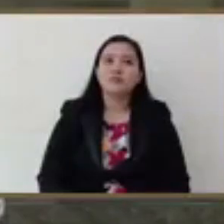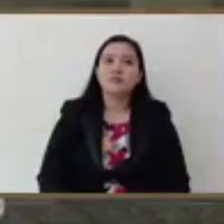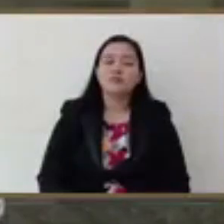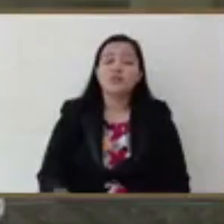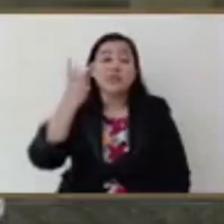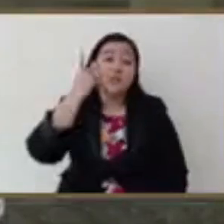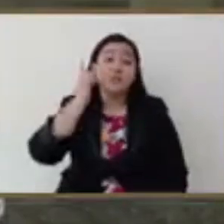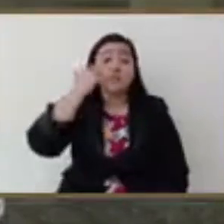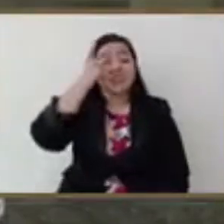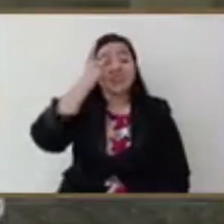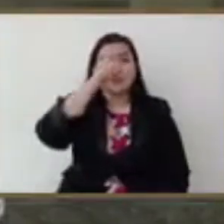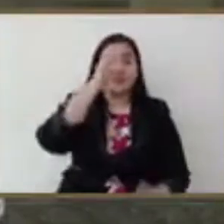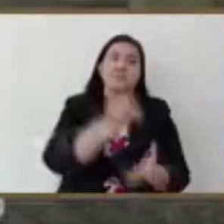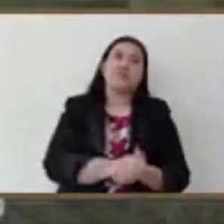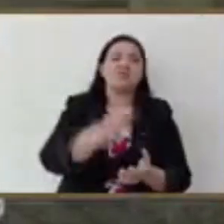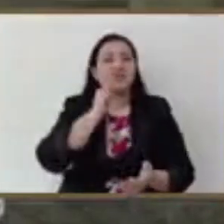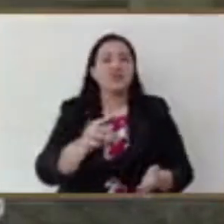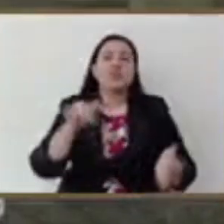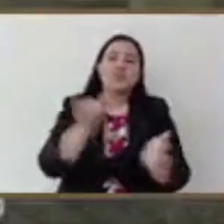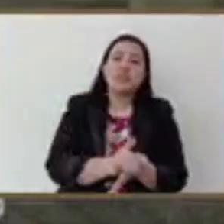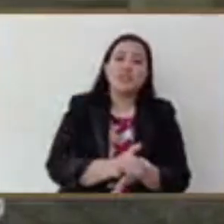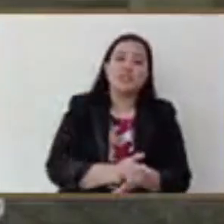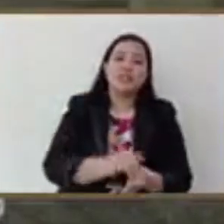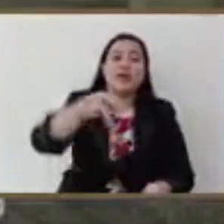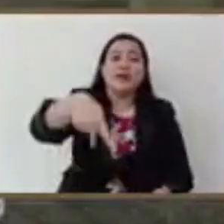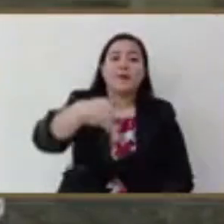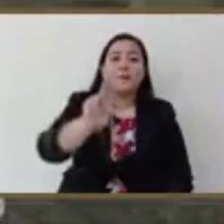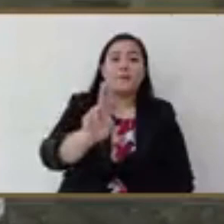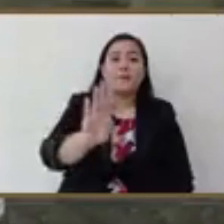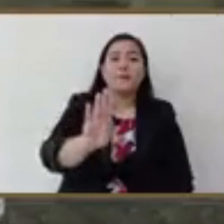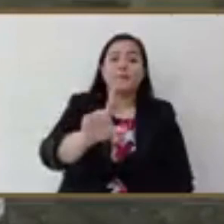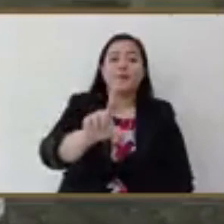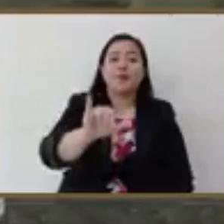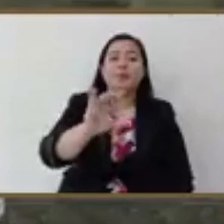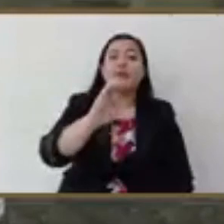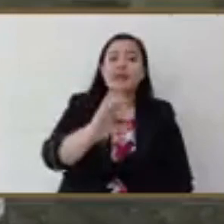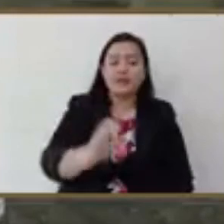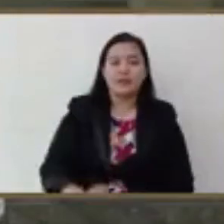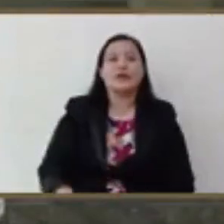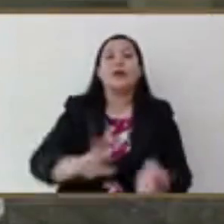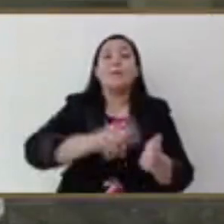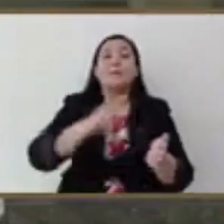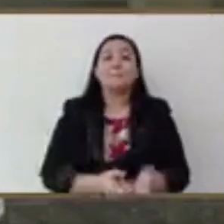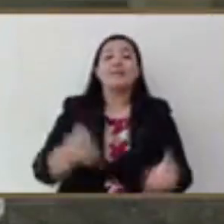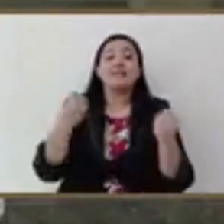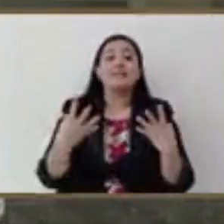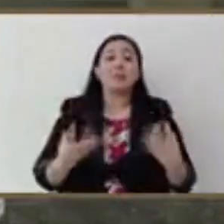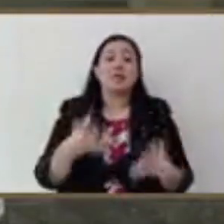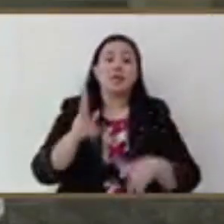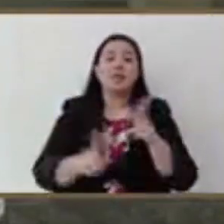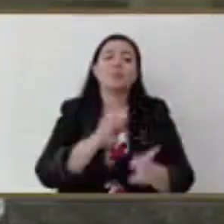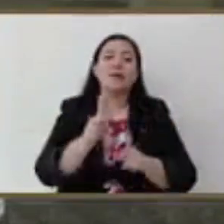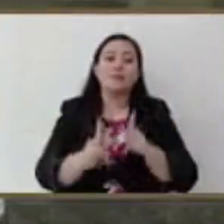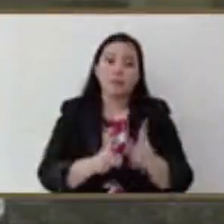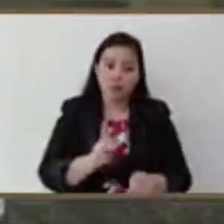church people. Sabi ko, patay na. Sabi ko, you better consult the dictionary. So nagkaroon kami ng ganon. But